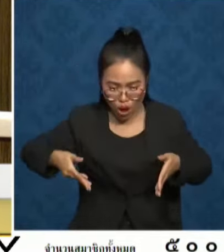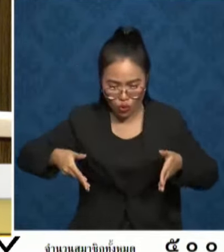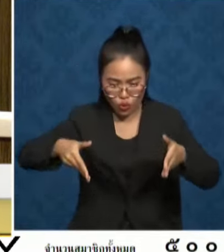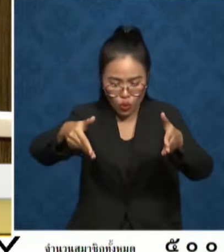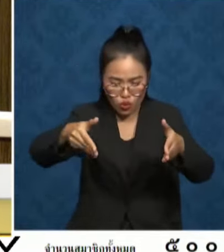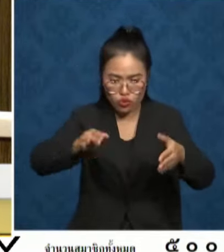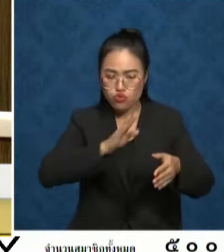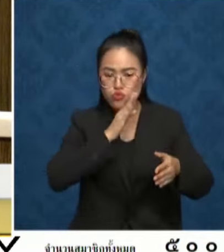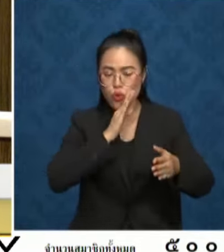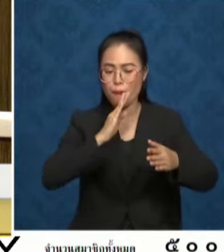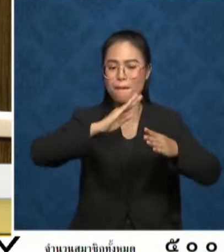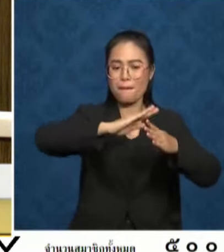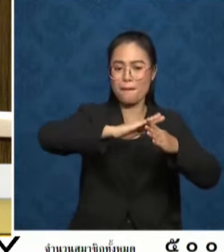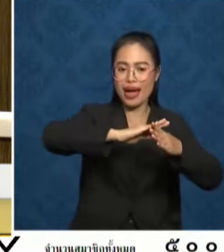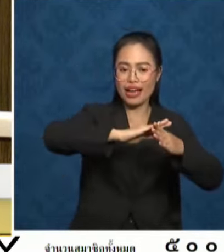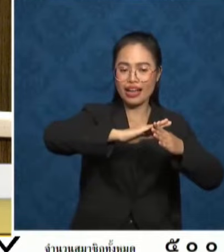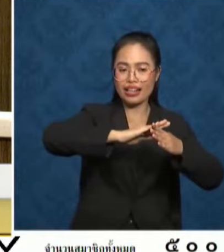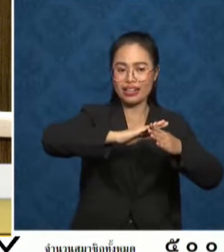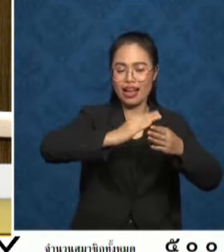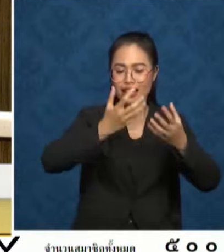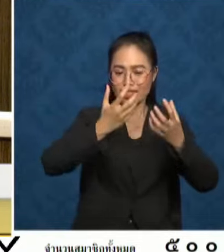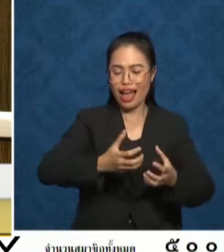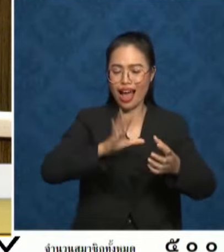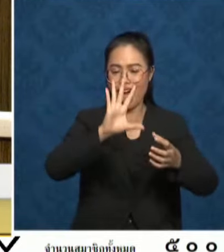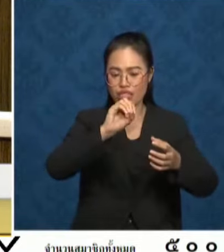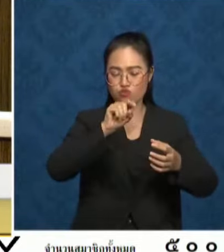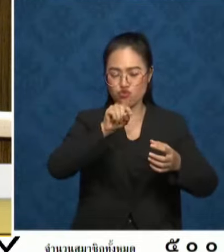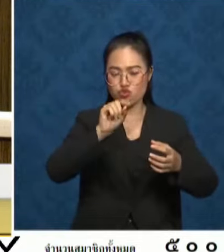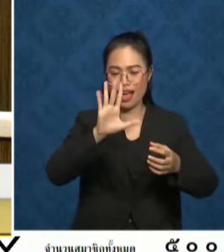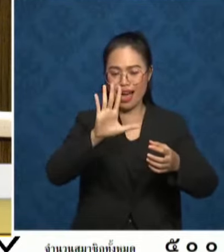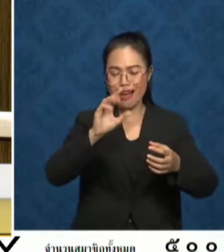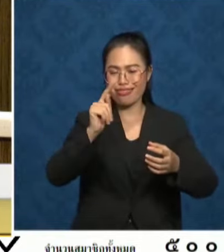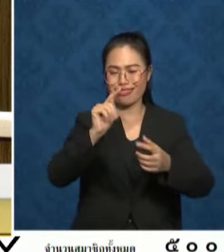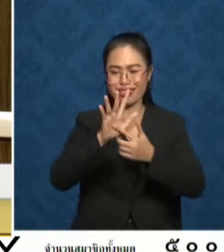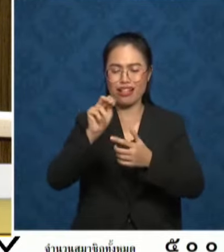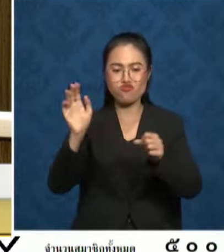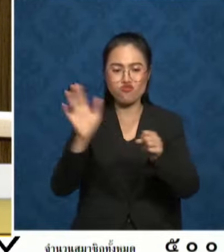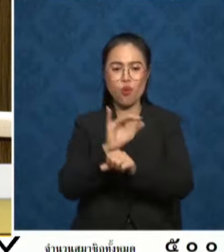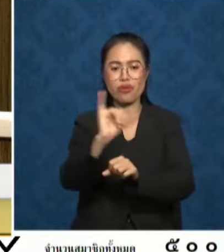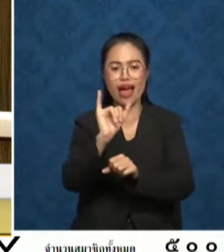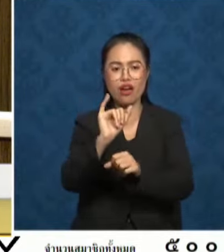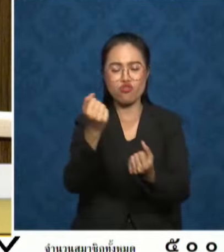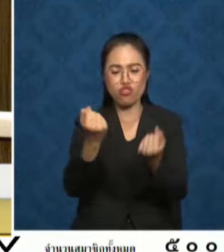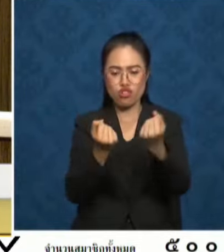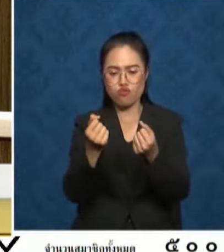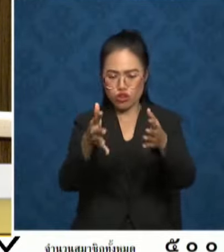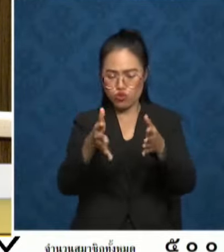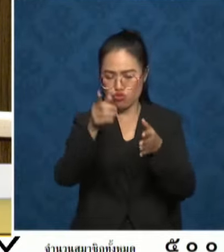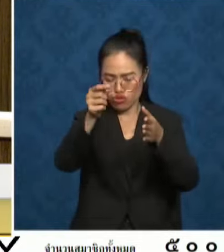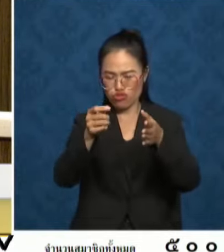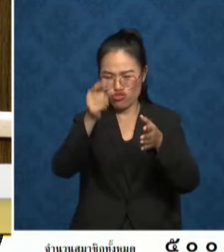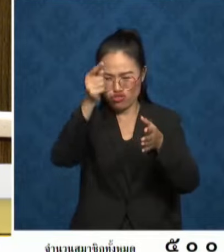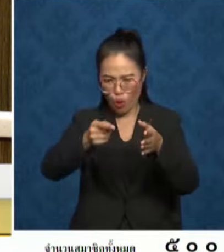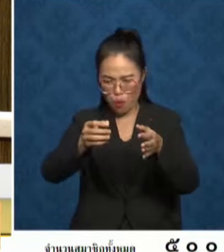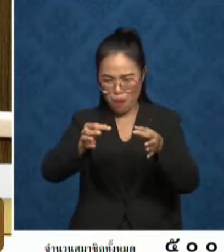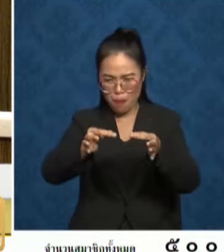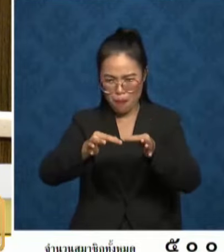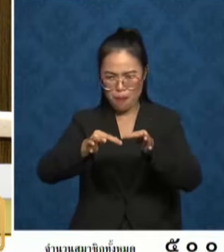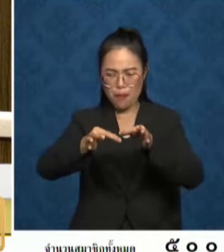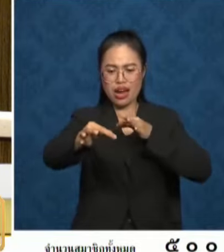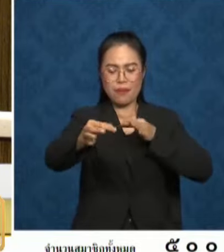พิเนี่ยน้อยกว่า 8เมตเนี่ยน้ำหนักคุณจะไม่ได้ 50.5ตันทำให้ลทุกขนาดเต้องยาวๆมากขึ้นแต่